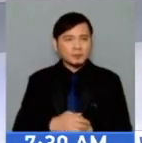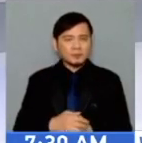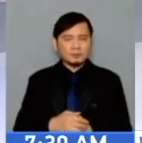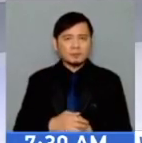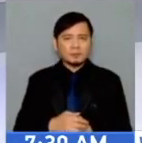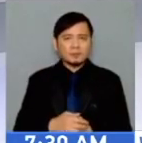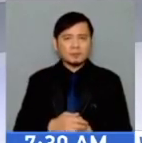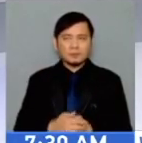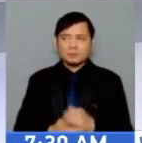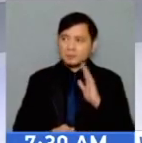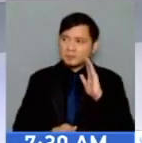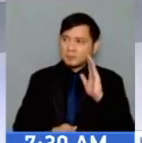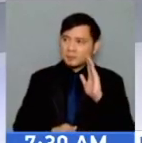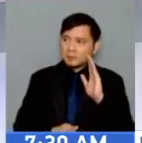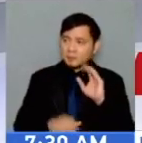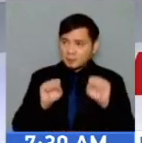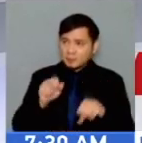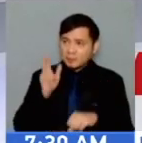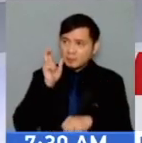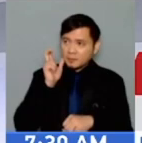Ma'am, can you hear me?